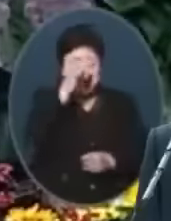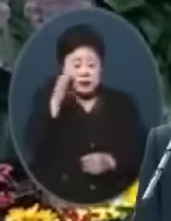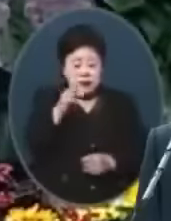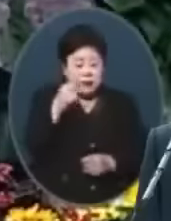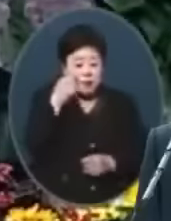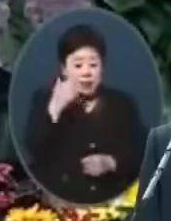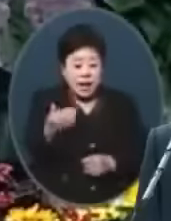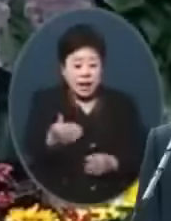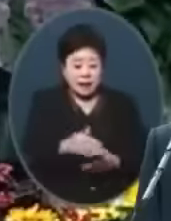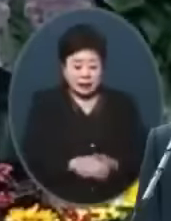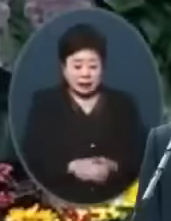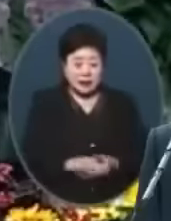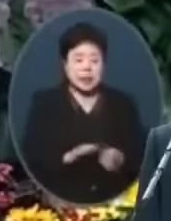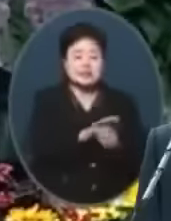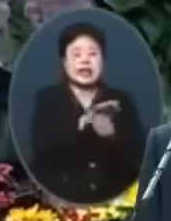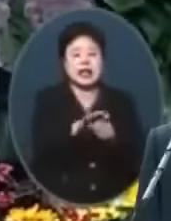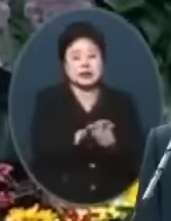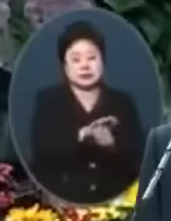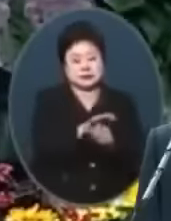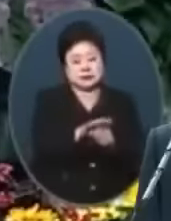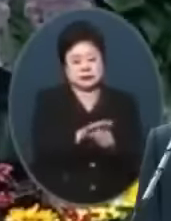무엇입니까? 사랑입니다.